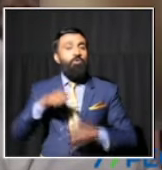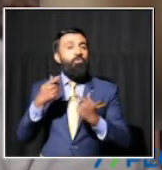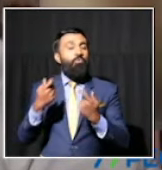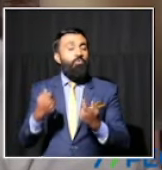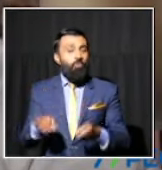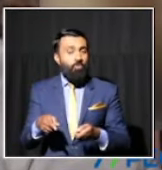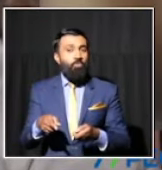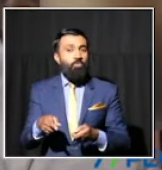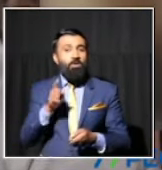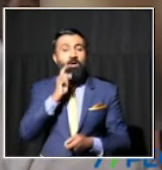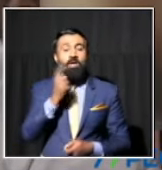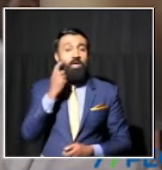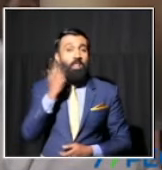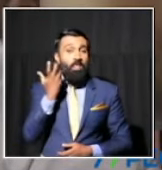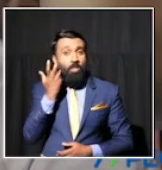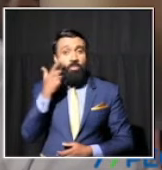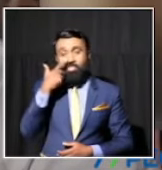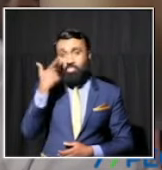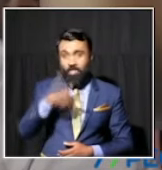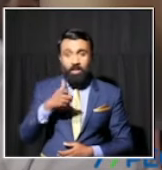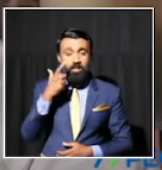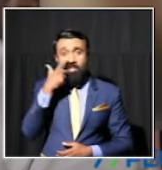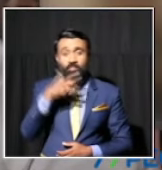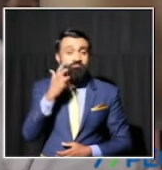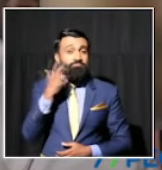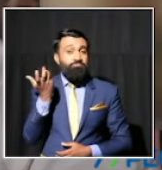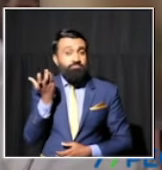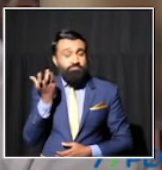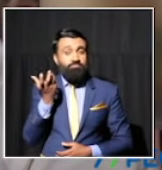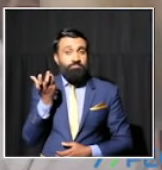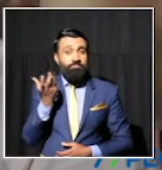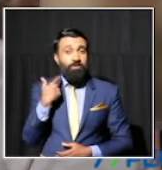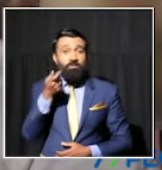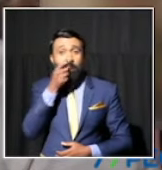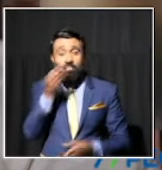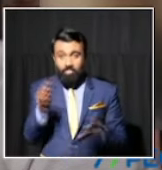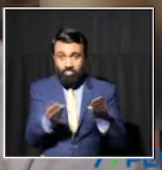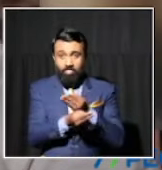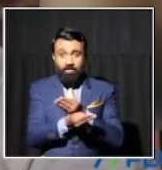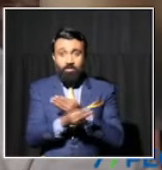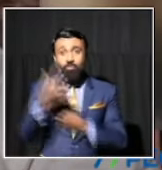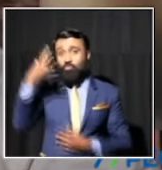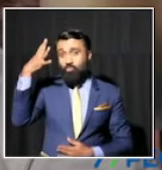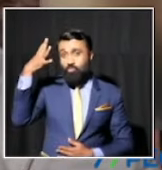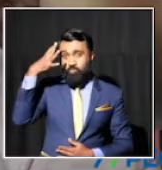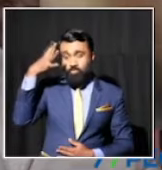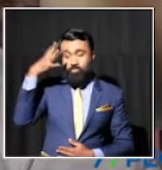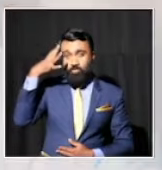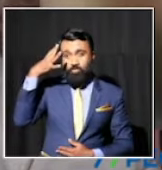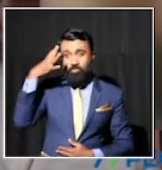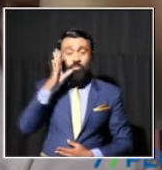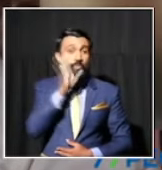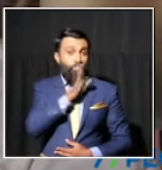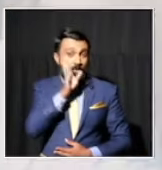තියෙන ගල්ලඟුළු. නැත්තම් තෙල්. ඉතින් ගල්ලඟුළුයි තෙල් වලින් උයි ඇත්ත වශයෙන්ම කොමිස් හම්බ වෙනවා. සූර්ය බලයෙන් උයි මේ හුලං වලින්